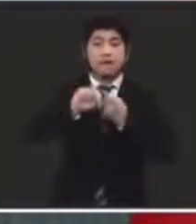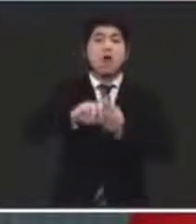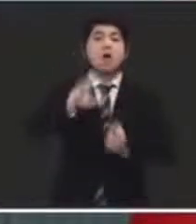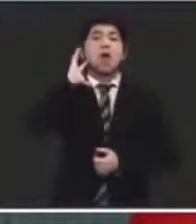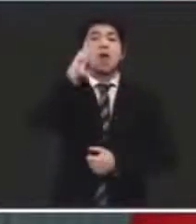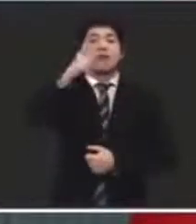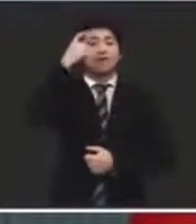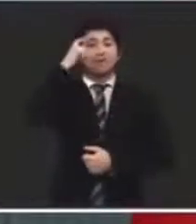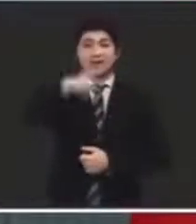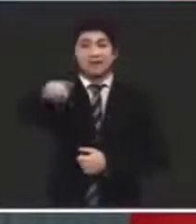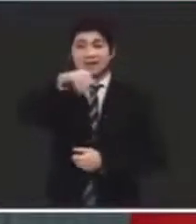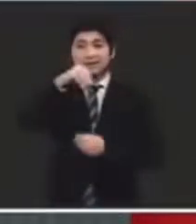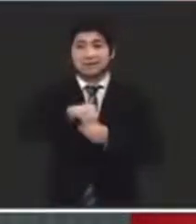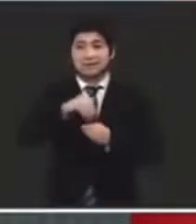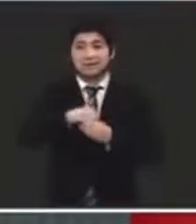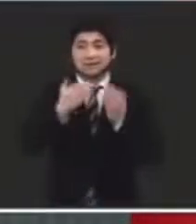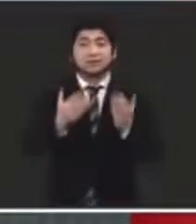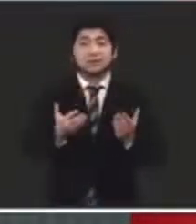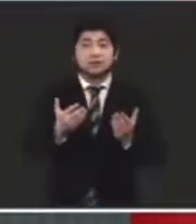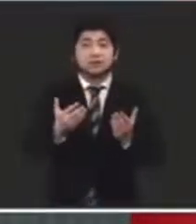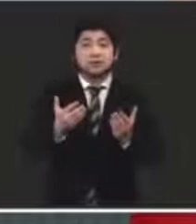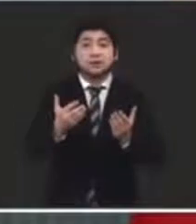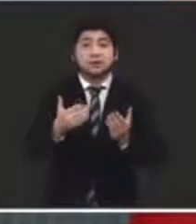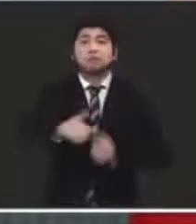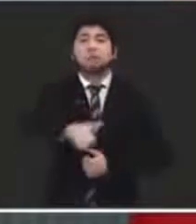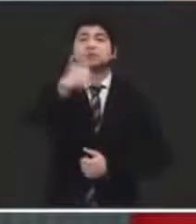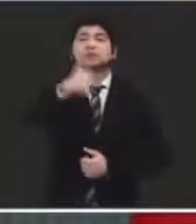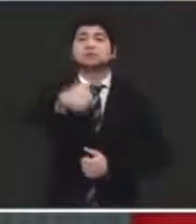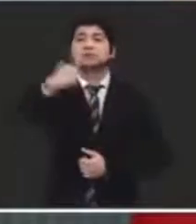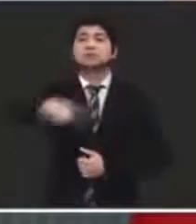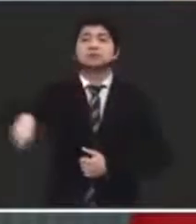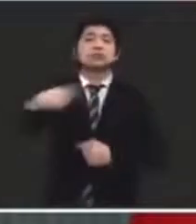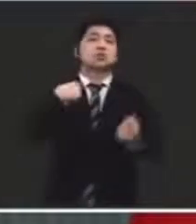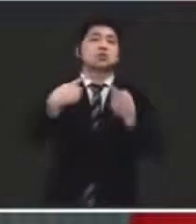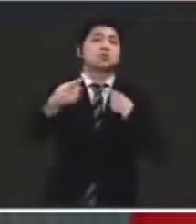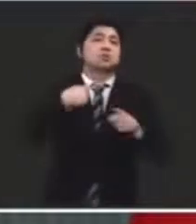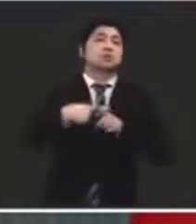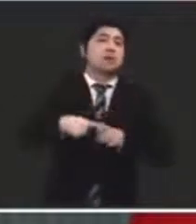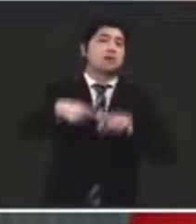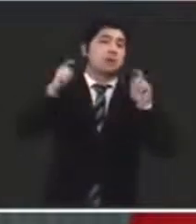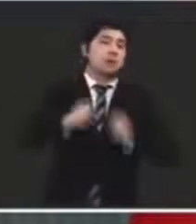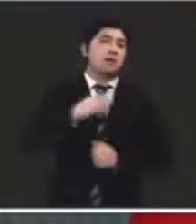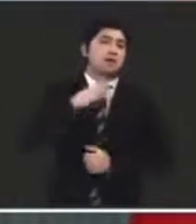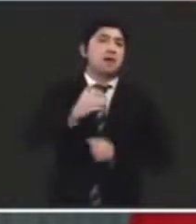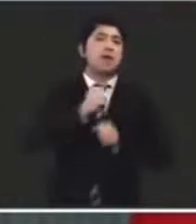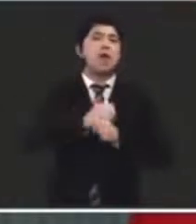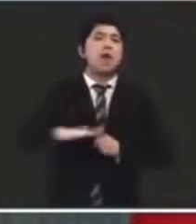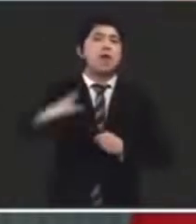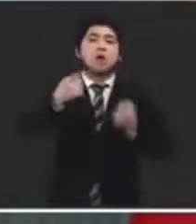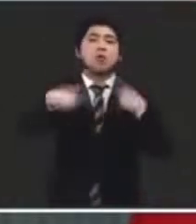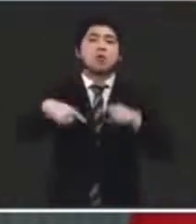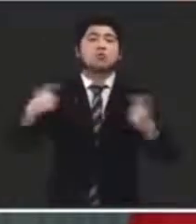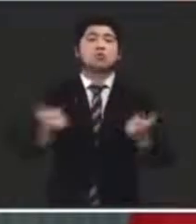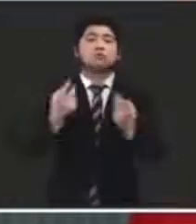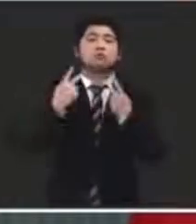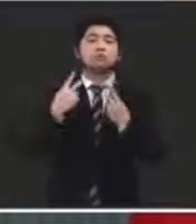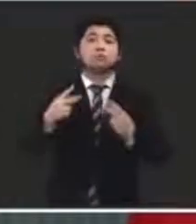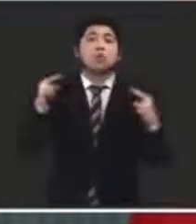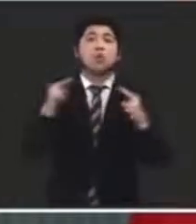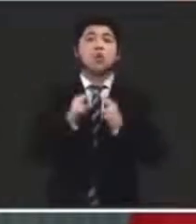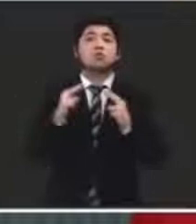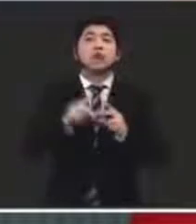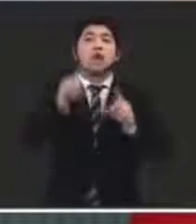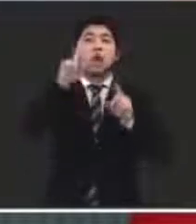vizyonumuzu giderlerle paylaştık genel kurula görüşmelerin